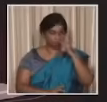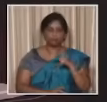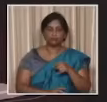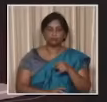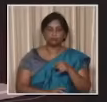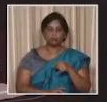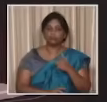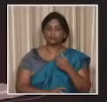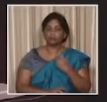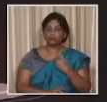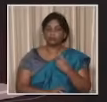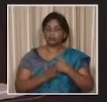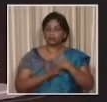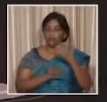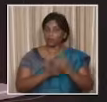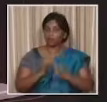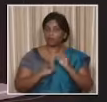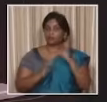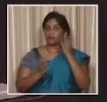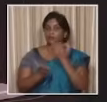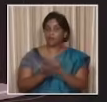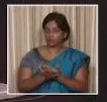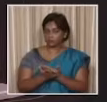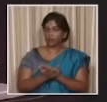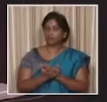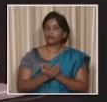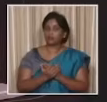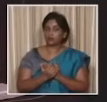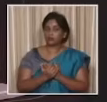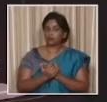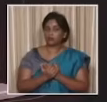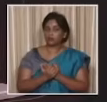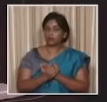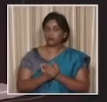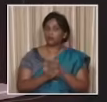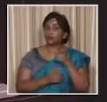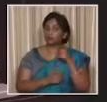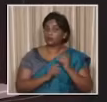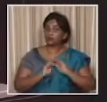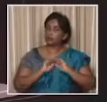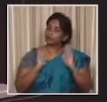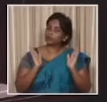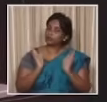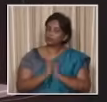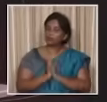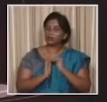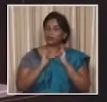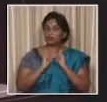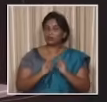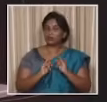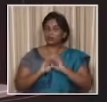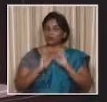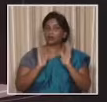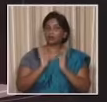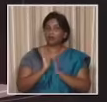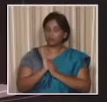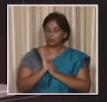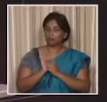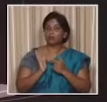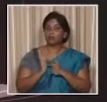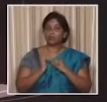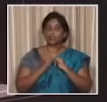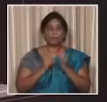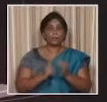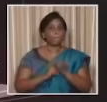කතානායකතුමනි මම මේ වාර්තාව හැන්සාත්ගත කරනවා සභාගත කරනවා සියලු චෝදනා වලට